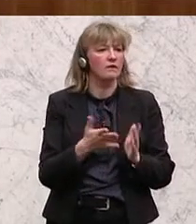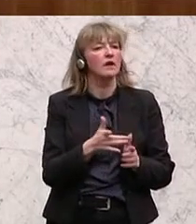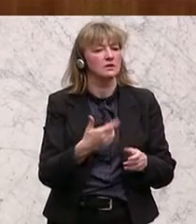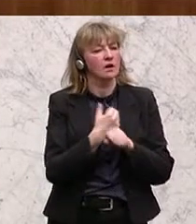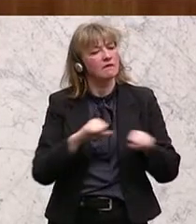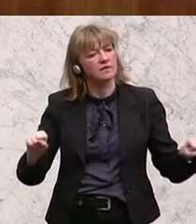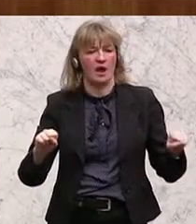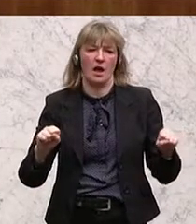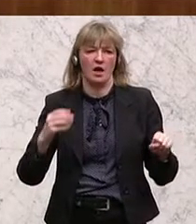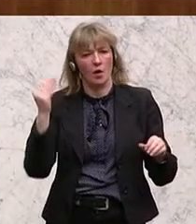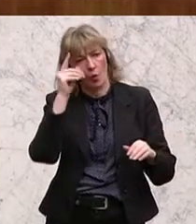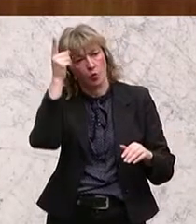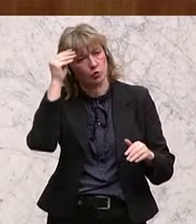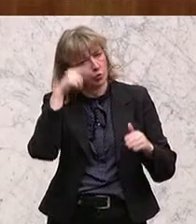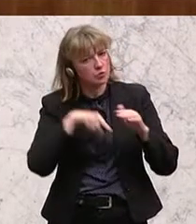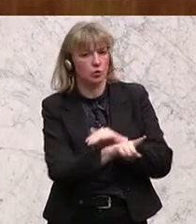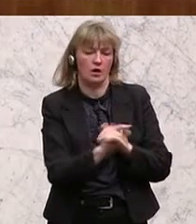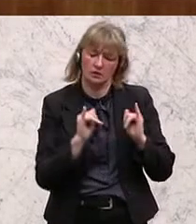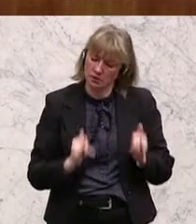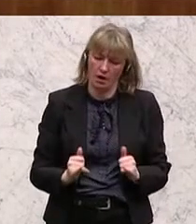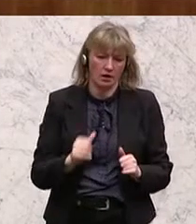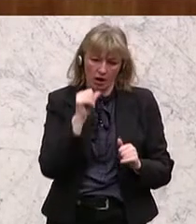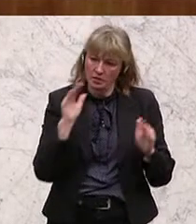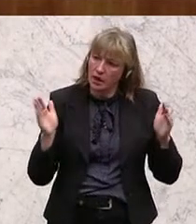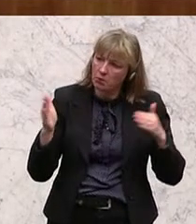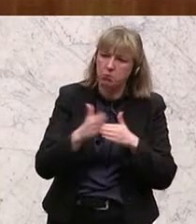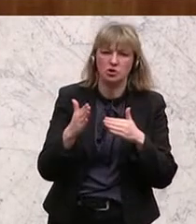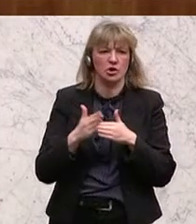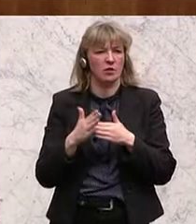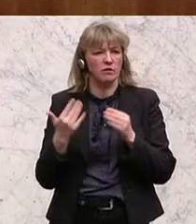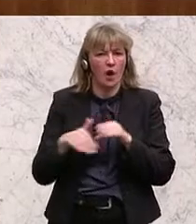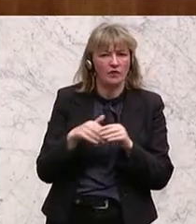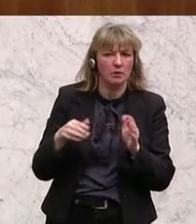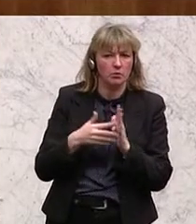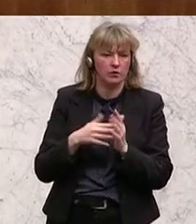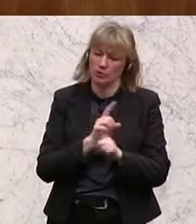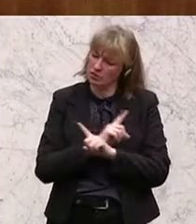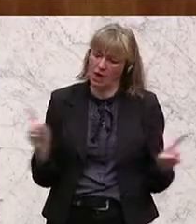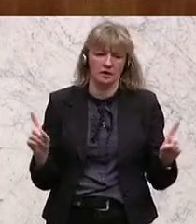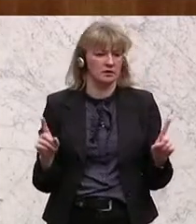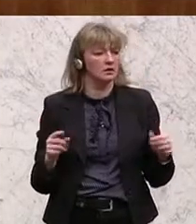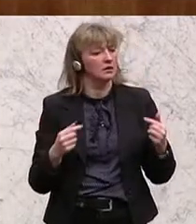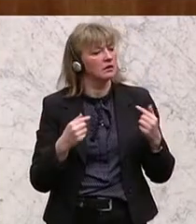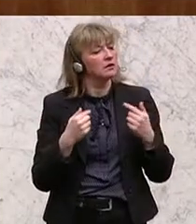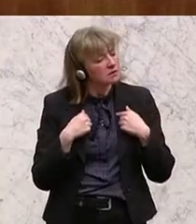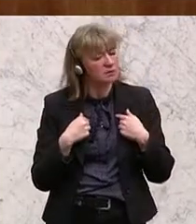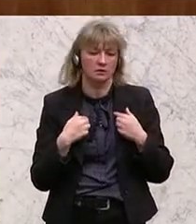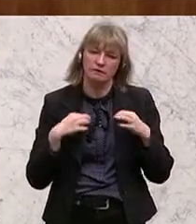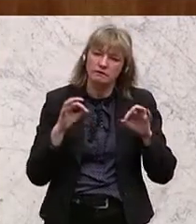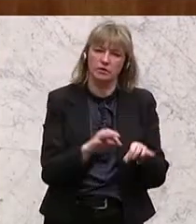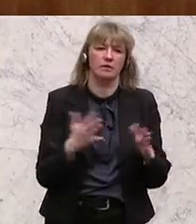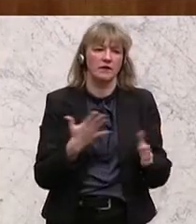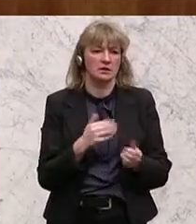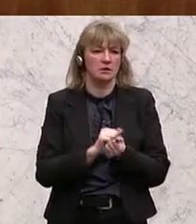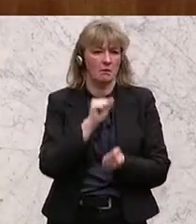des freien Hochschulzugangs. Keine Beschränkungen durch irgendwelche Aufnahmeprüfungen oder Sonstiges. Wir sind vorbehaltlos dafür, dass